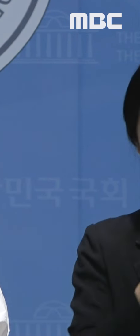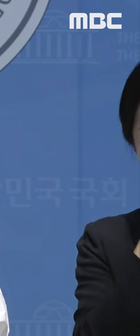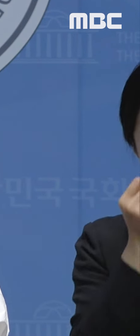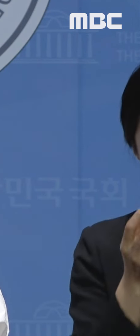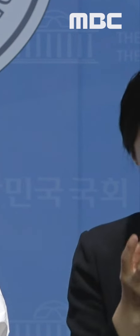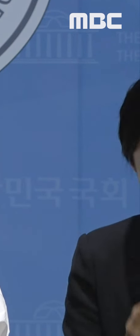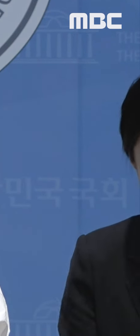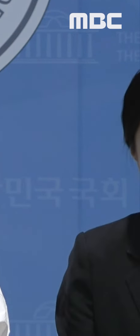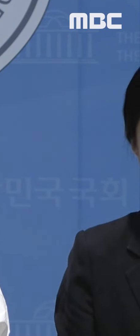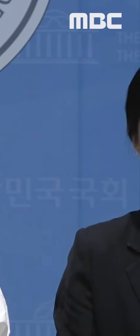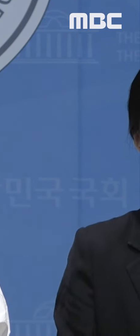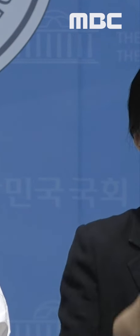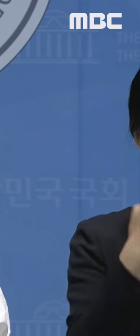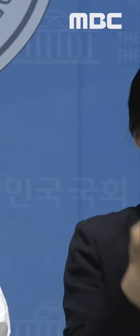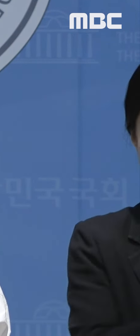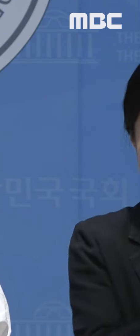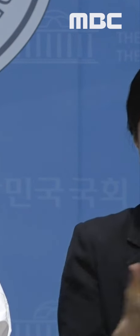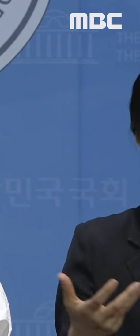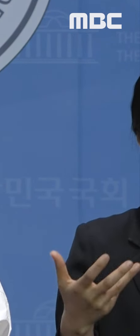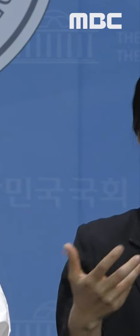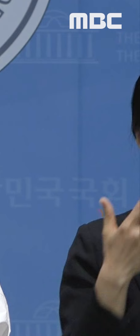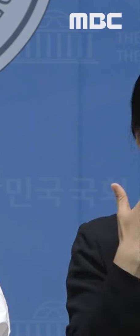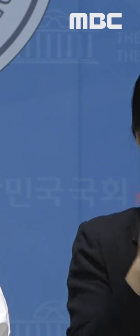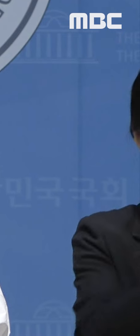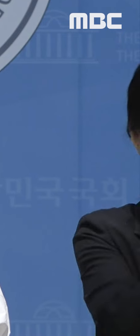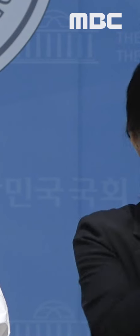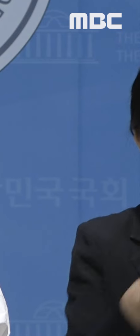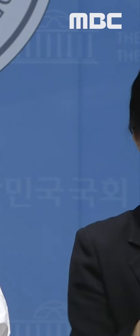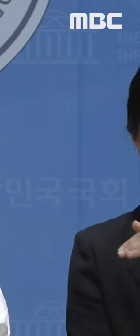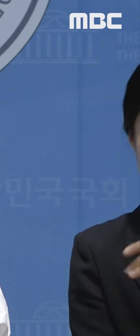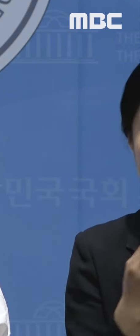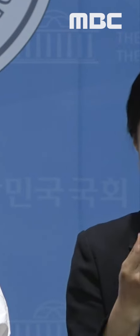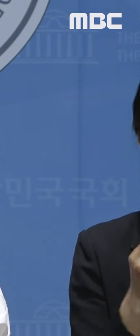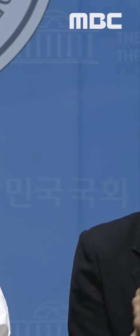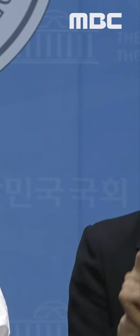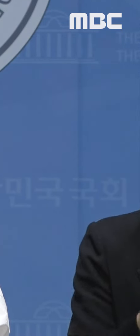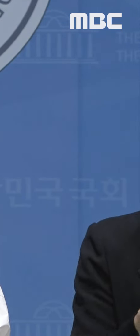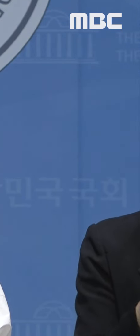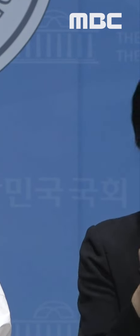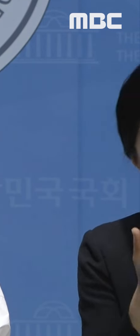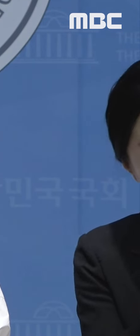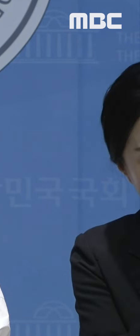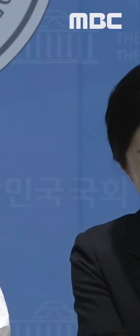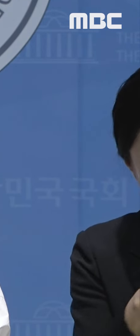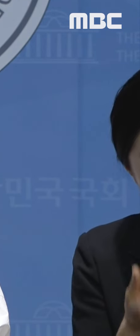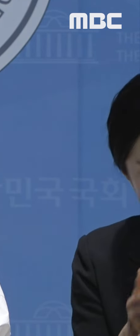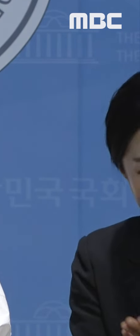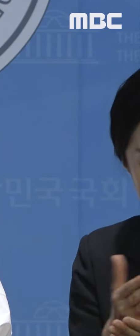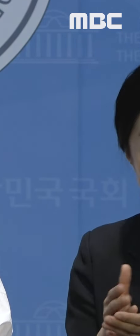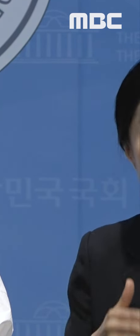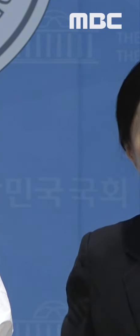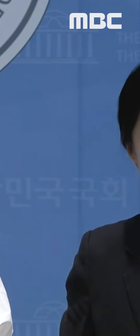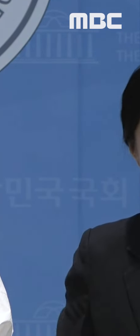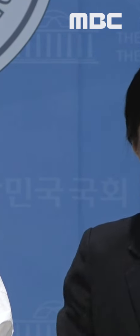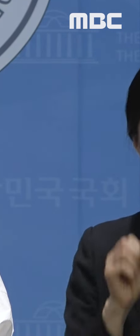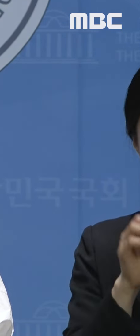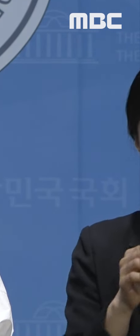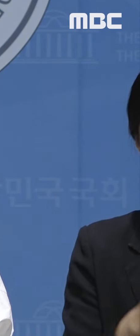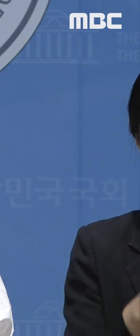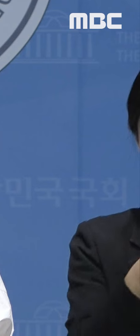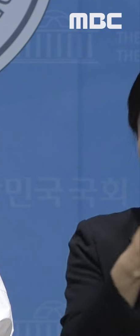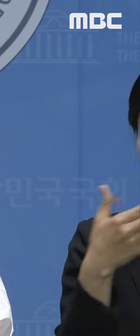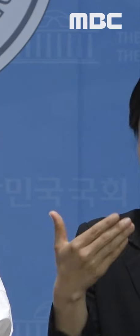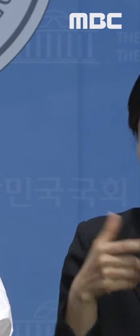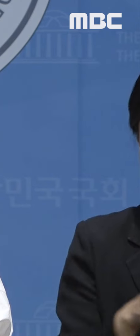한강대교 사례처럼 구조물 설치 등 추가적인 개선이 필요할 것 같다고 말했다고 합니다 119